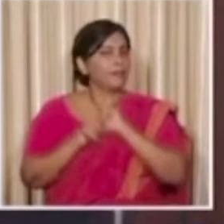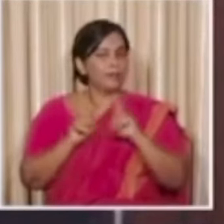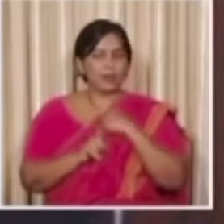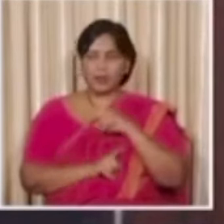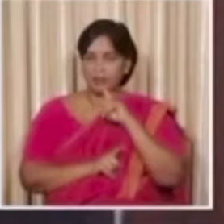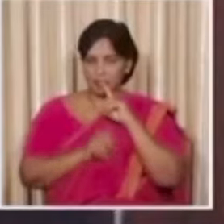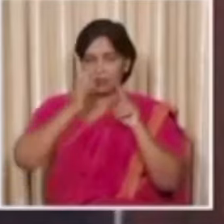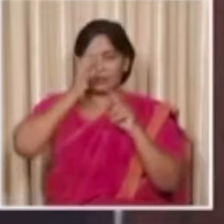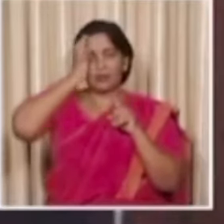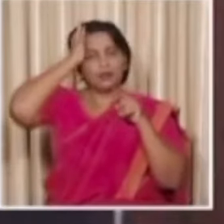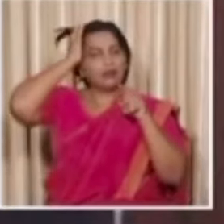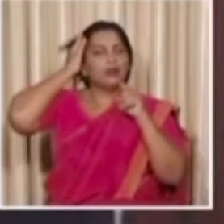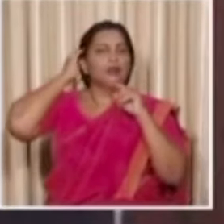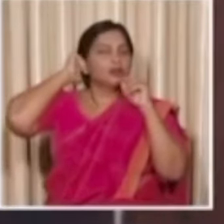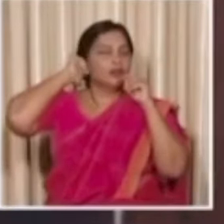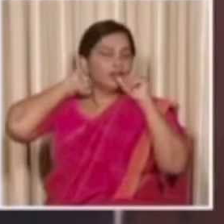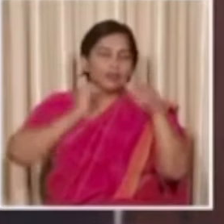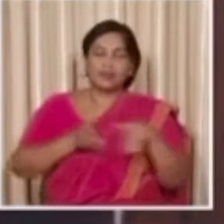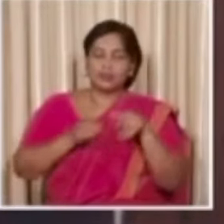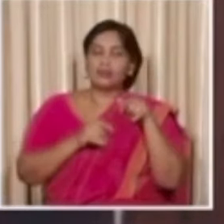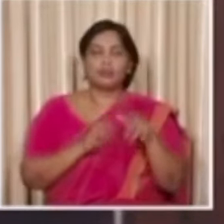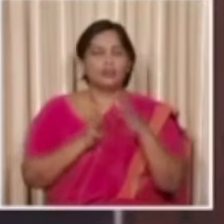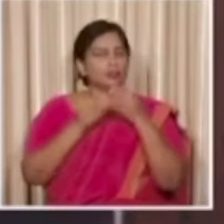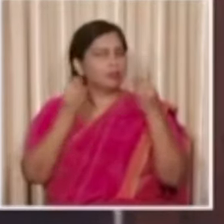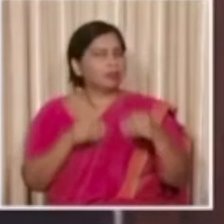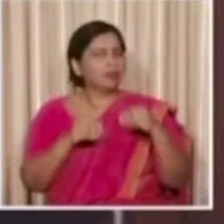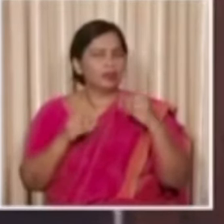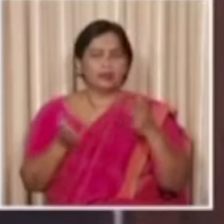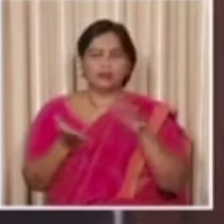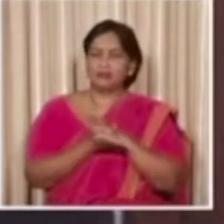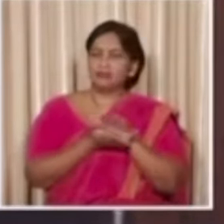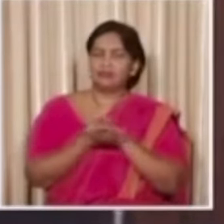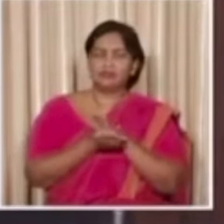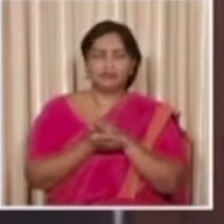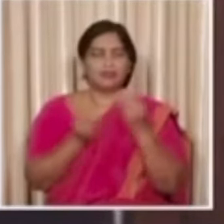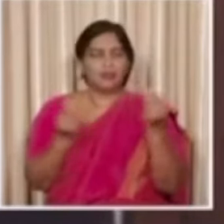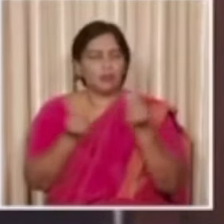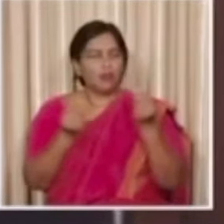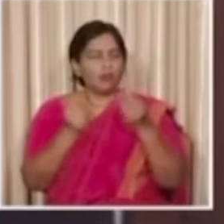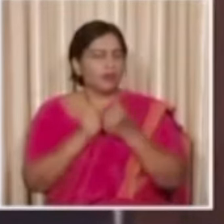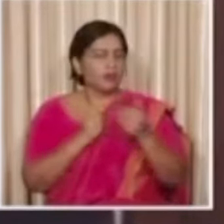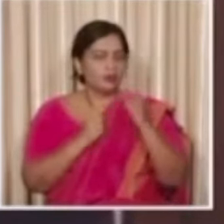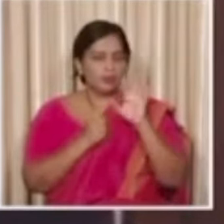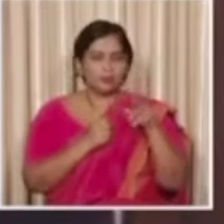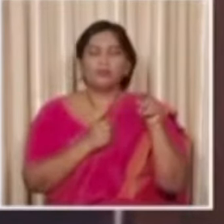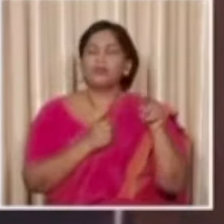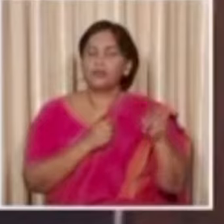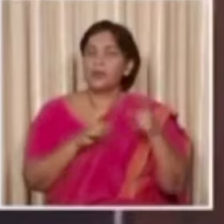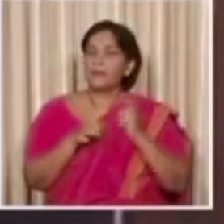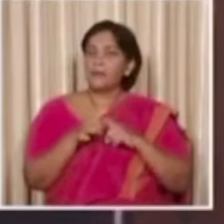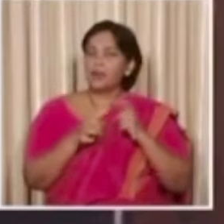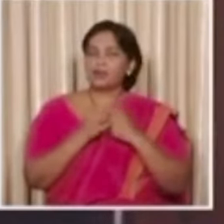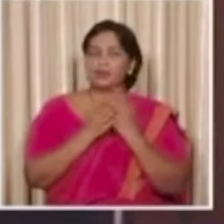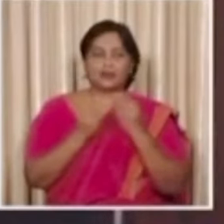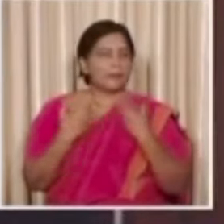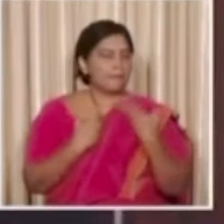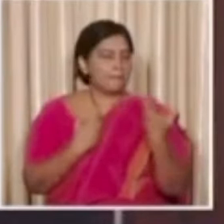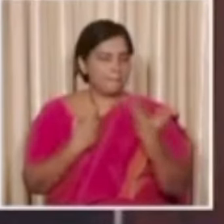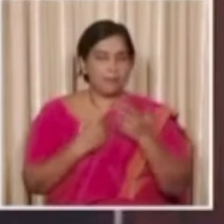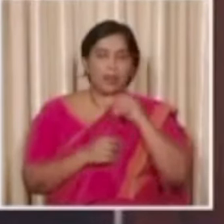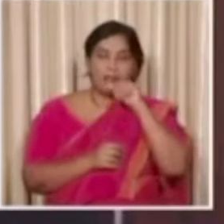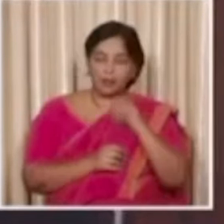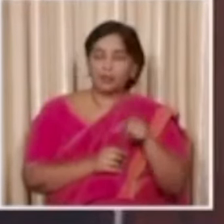කරා මේ පිංගාවේ පිළිබඳව සුළු සුළු ශ්‍රමදාන වැනි ක්‍රියාමාර්ග අනුගමනය කරමින් මේ ප්‍රශ්නේ විසඳ ගන්න බැහැ.